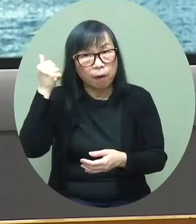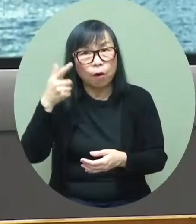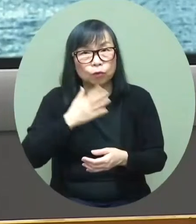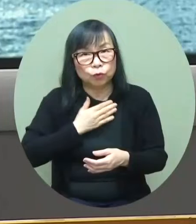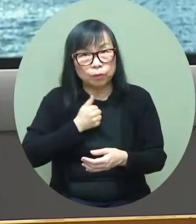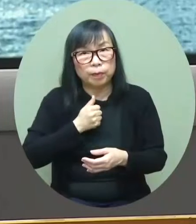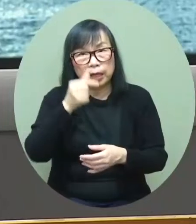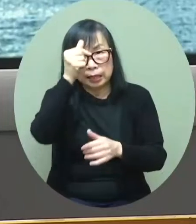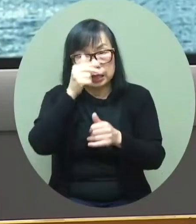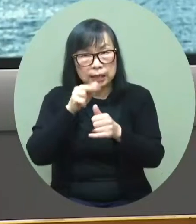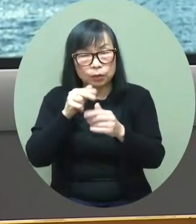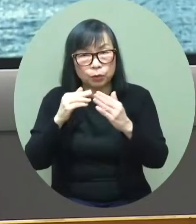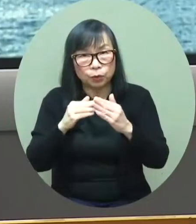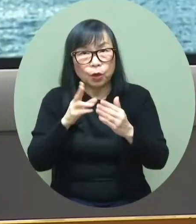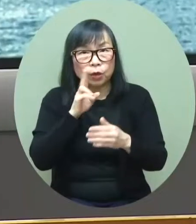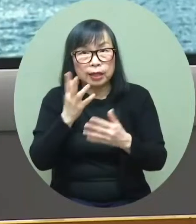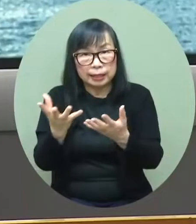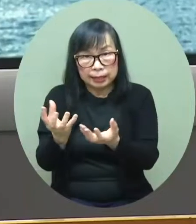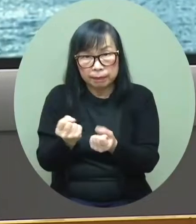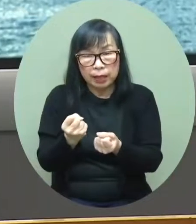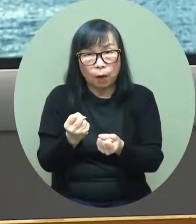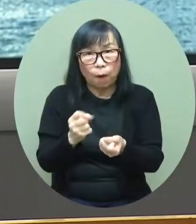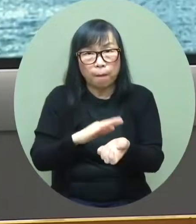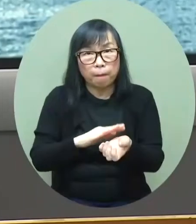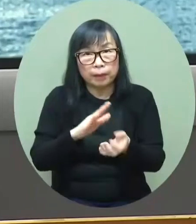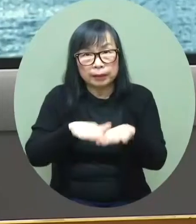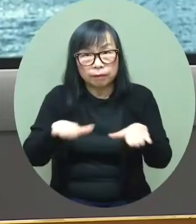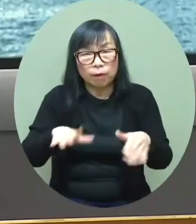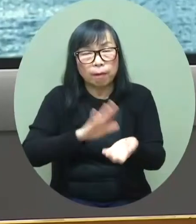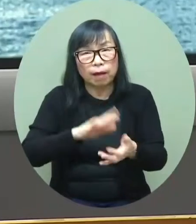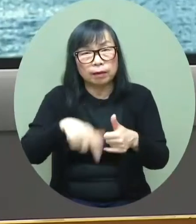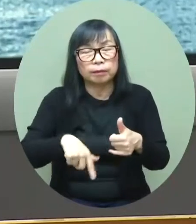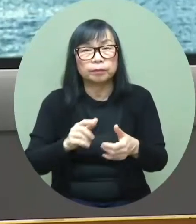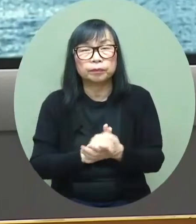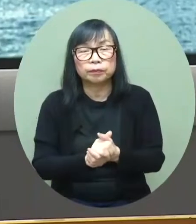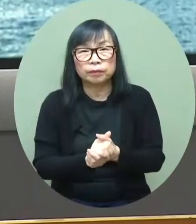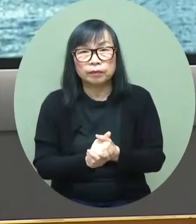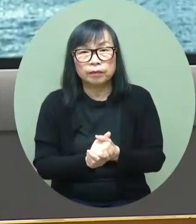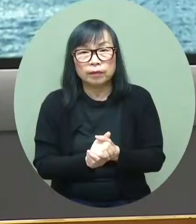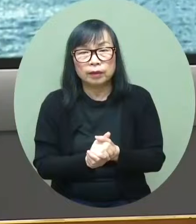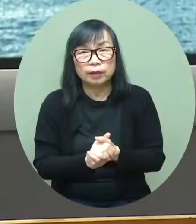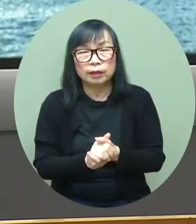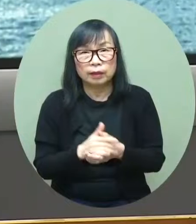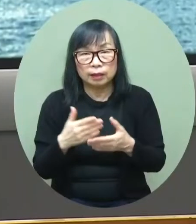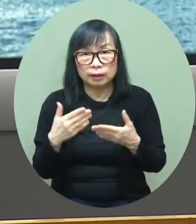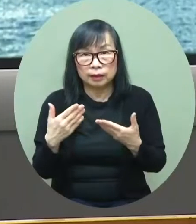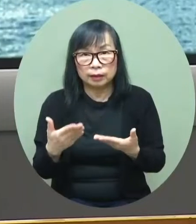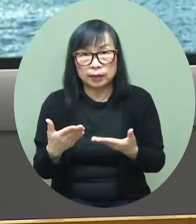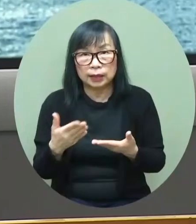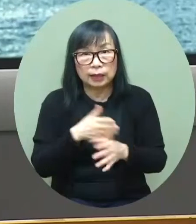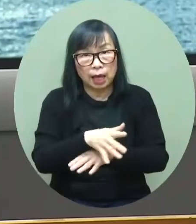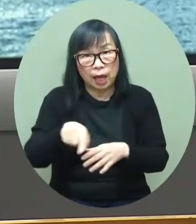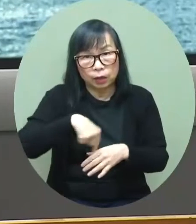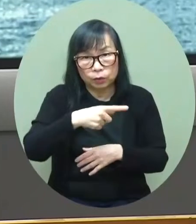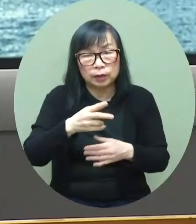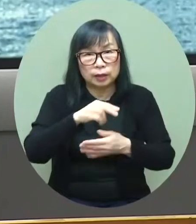好個醫院咧，能夠如果接收咧一啲比較多嘅兒科病人嘅。另外當然嚟講就係話我哋喺個社區嘅